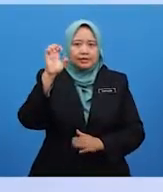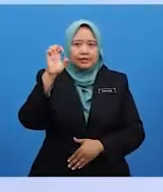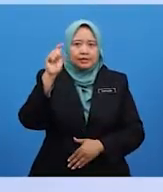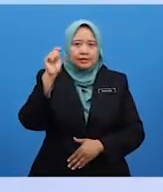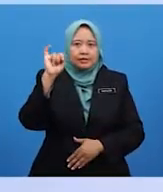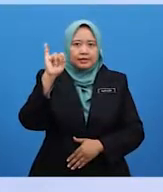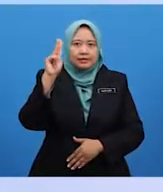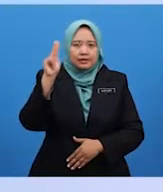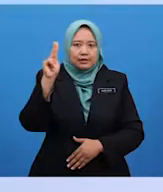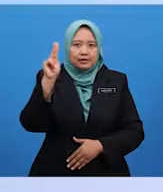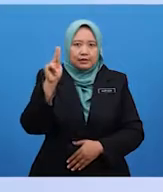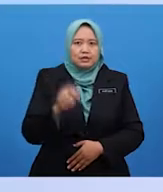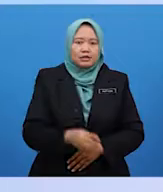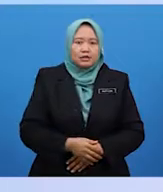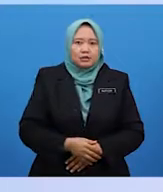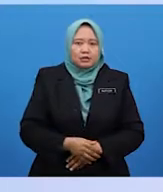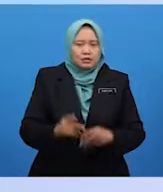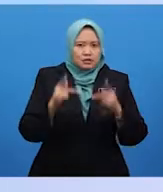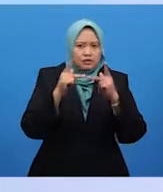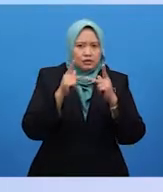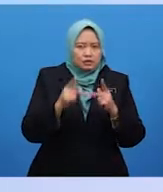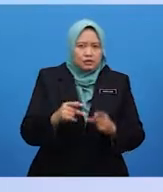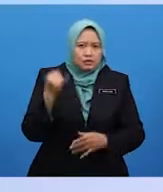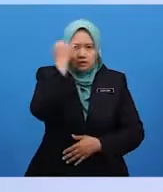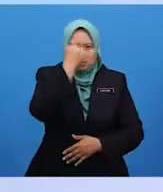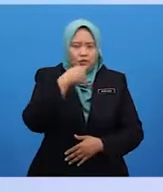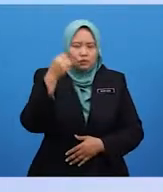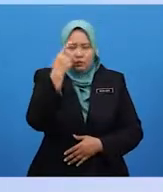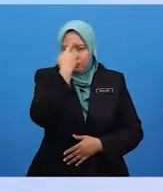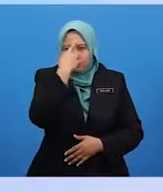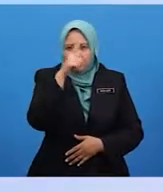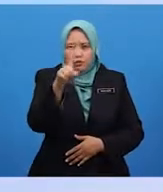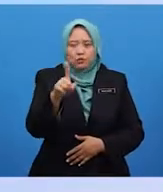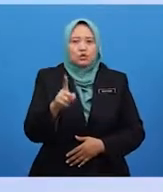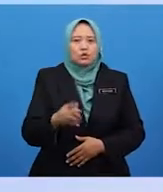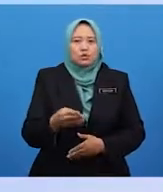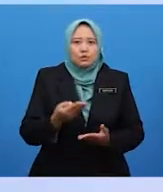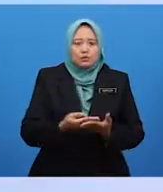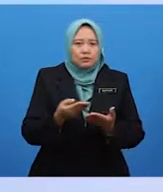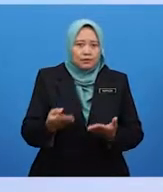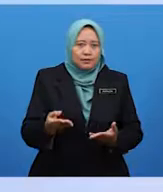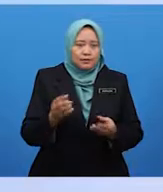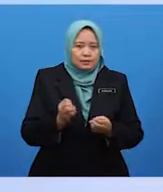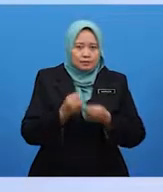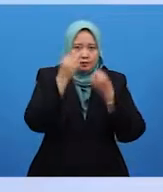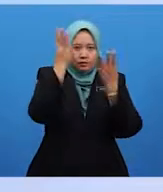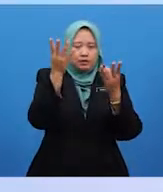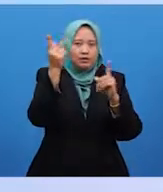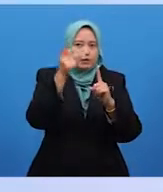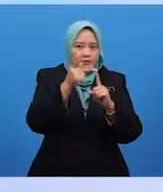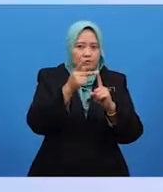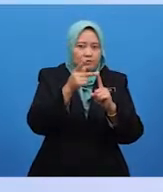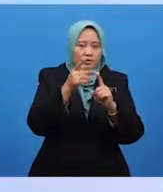adalah menekankan keindahan dan menyampaikan sesuatu mesej kepada audiens seni. Biasanya diletakkan di